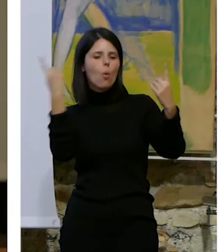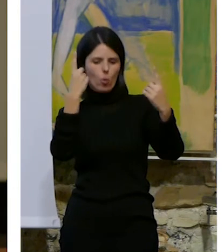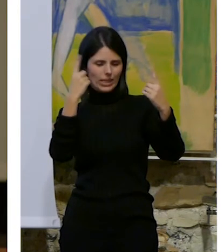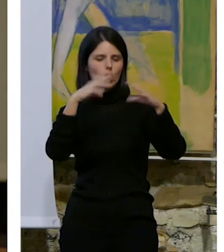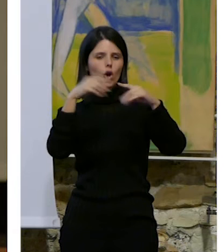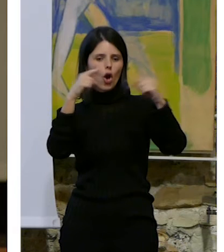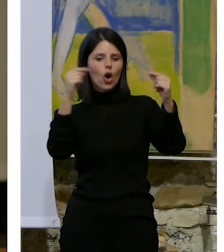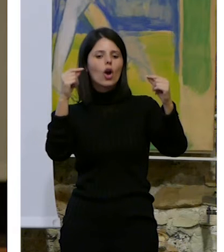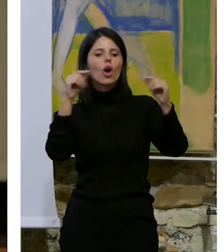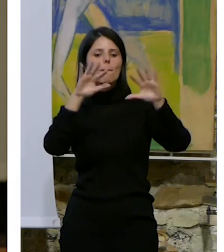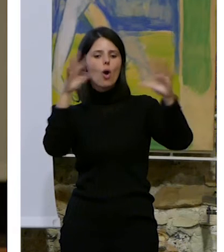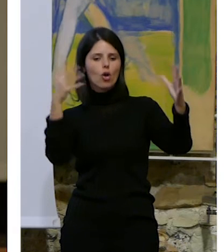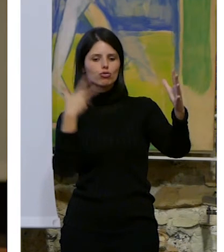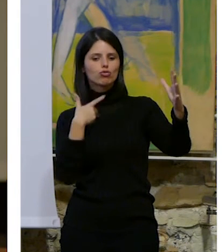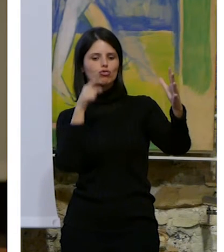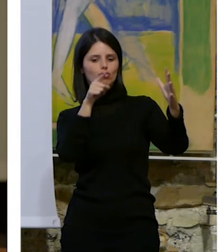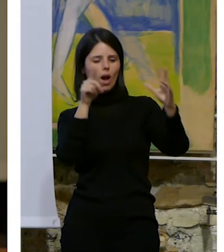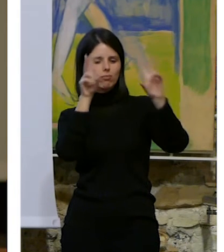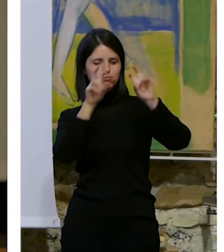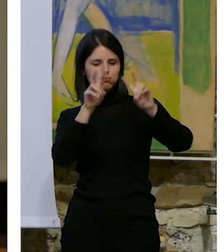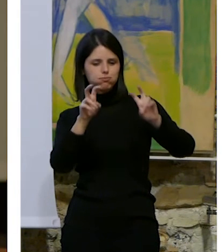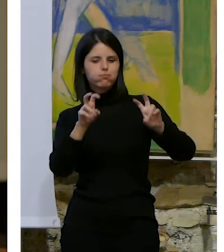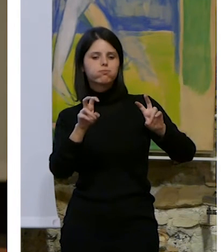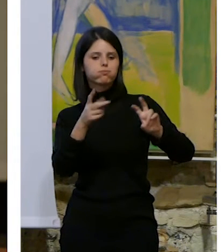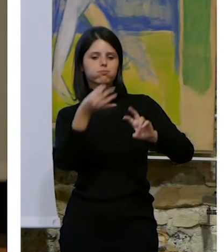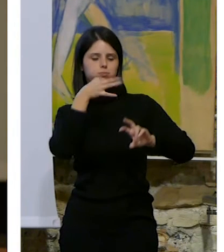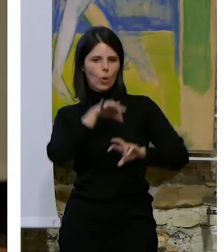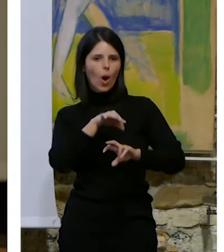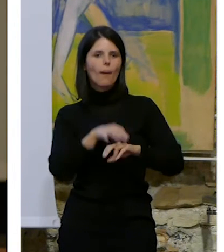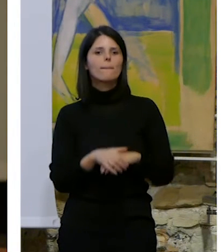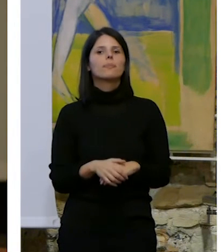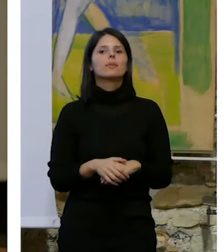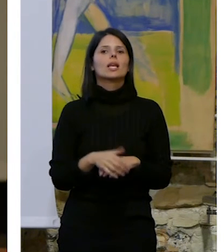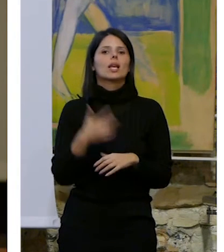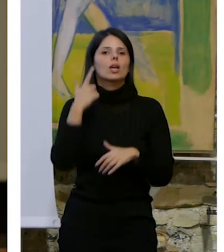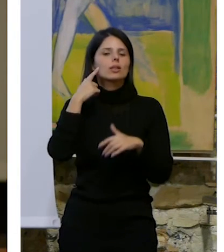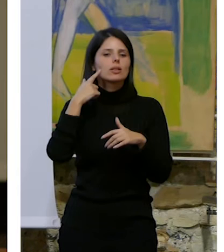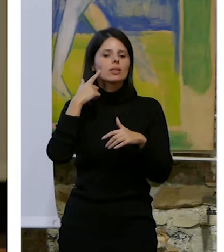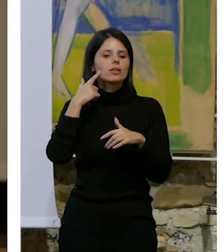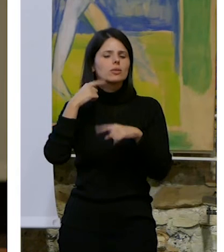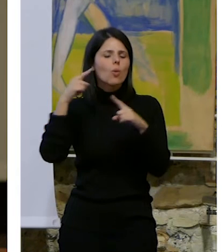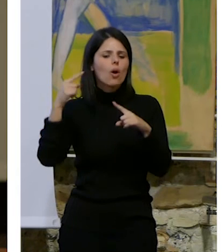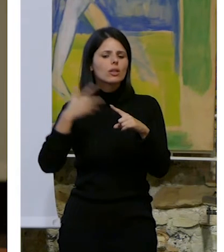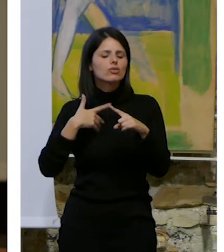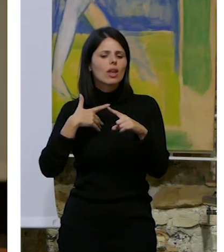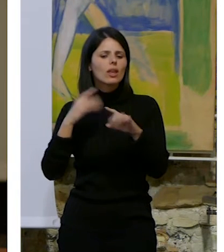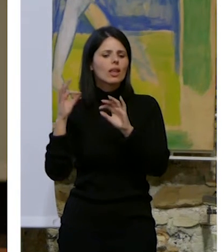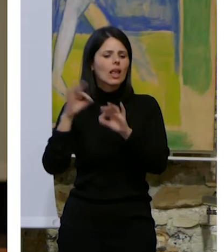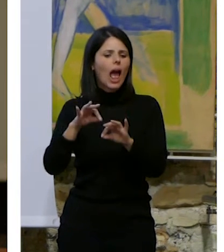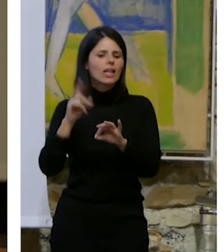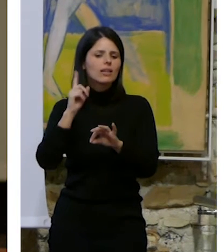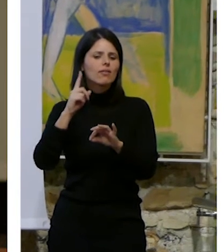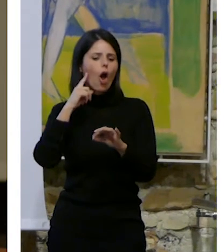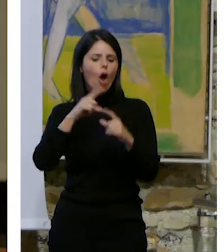indagare. Allora cosa si mettono a fare? Tirano una corda, fanno un suono, fanno metà della corda e scoprono che è l'ottava, fanno tre quarti della